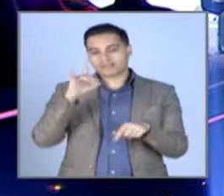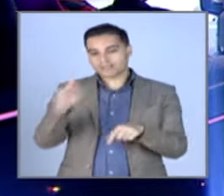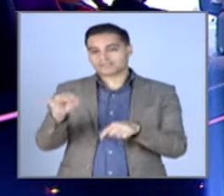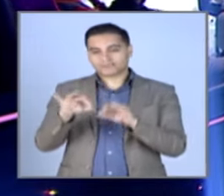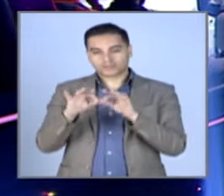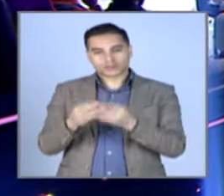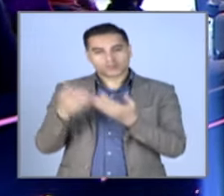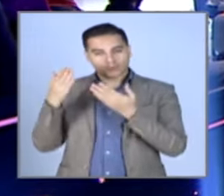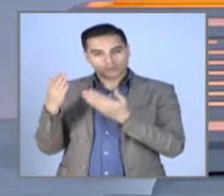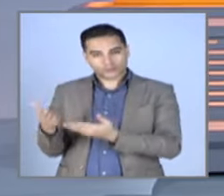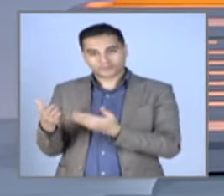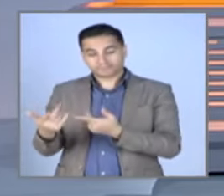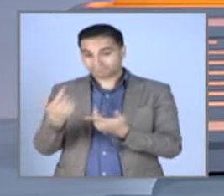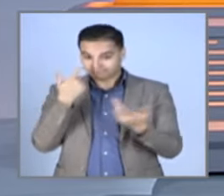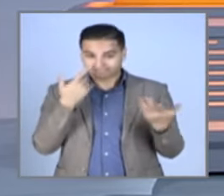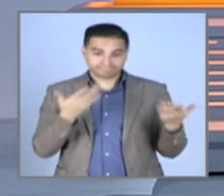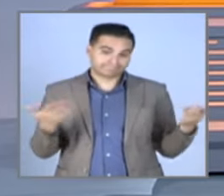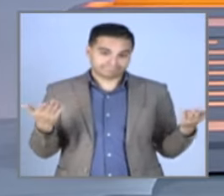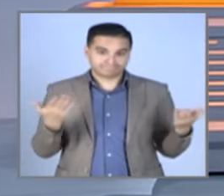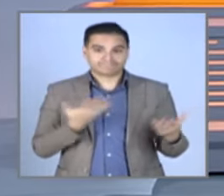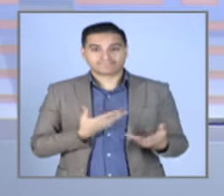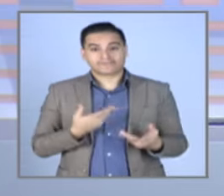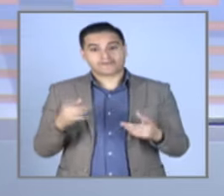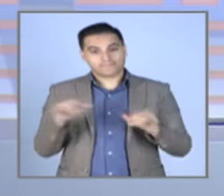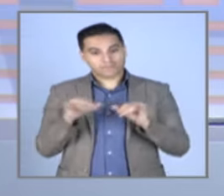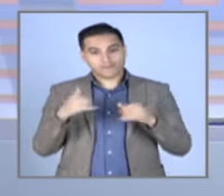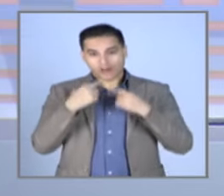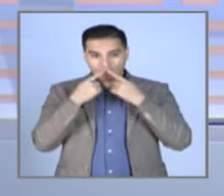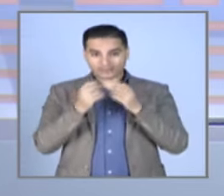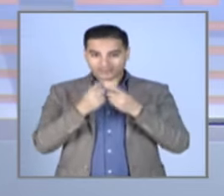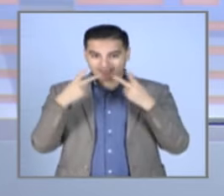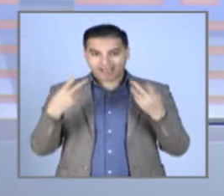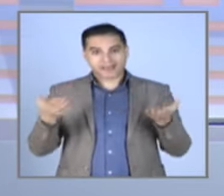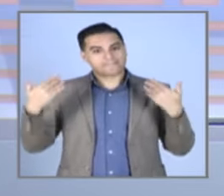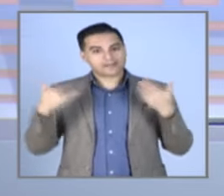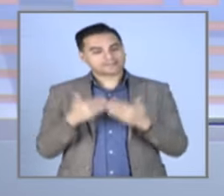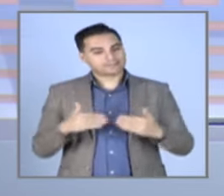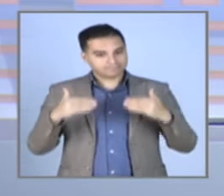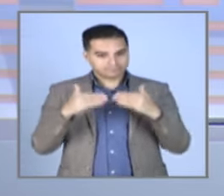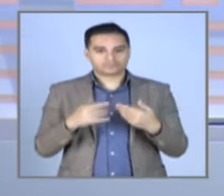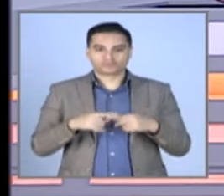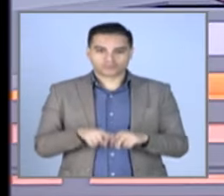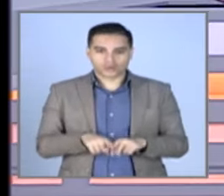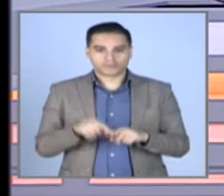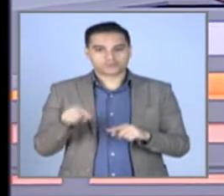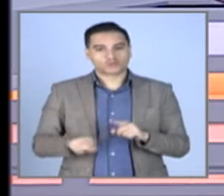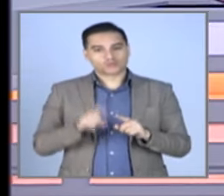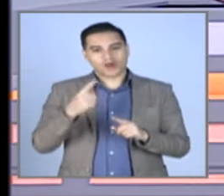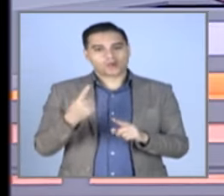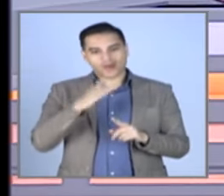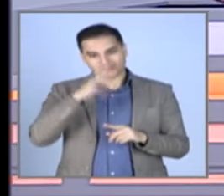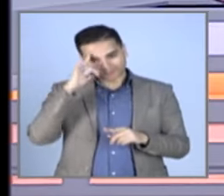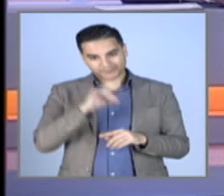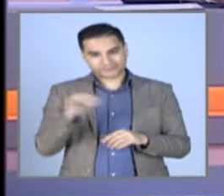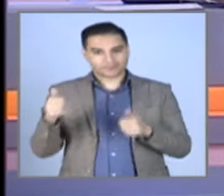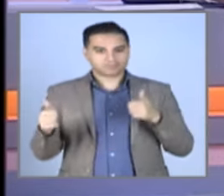البسيوني، 50 عيلة طه. زي ما قلت نهائي مبكر، سؤال واحد